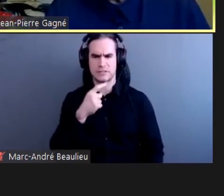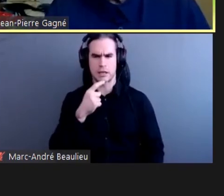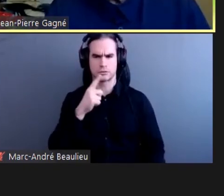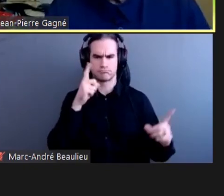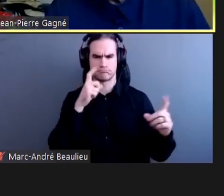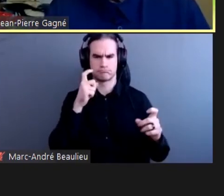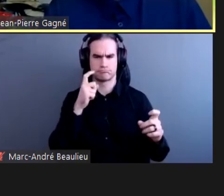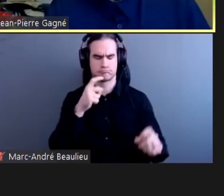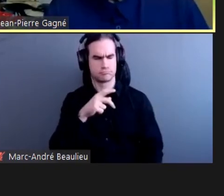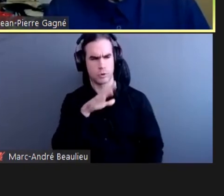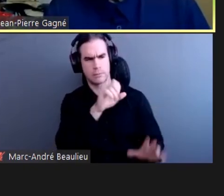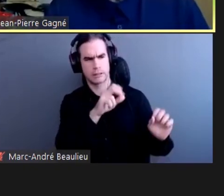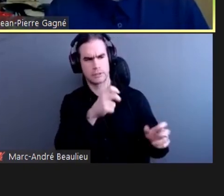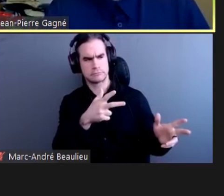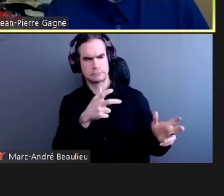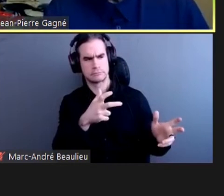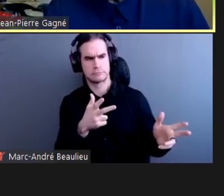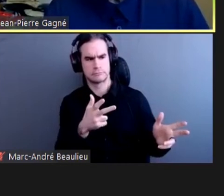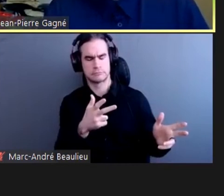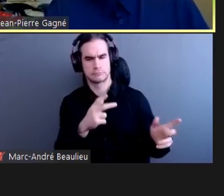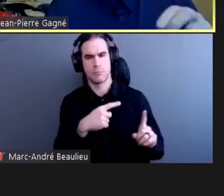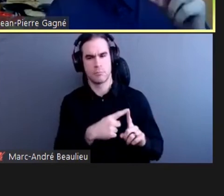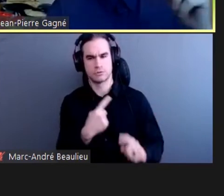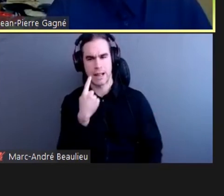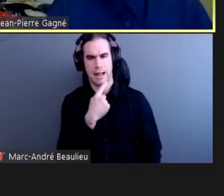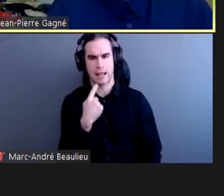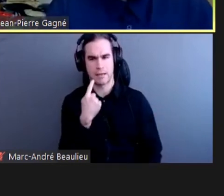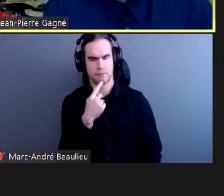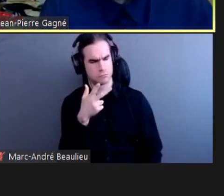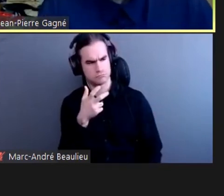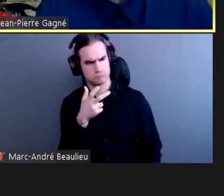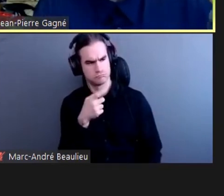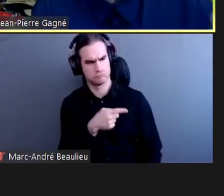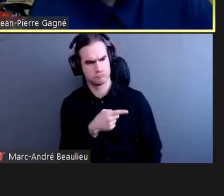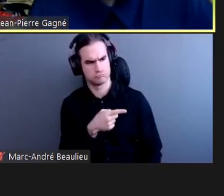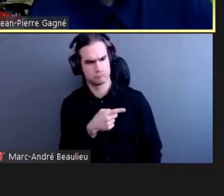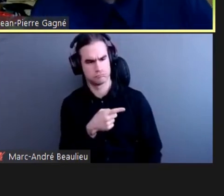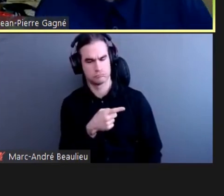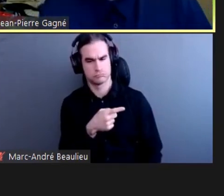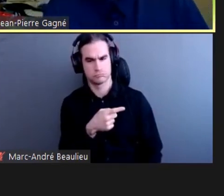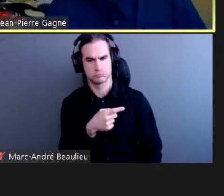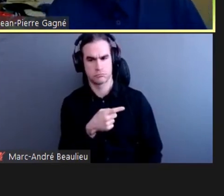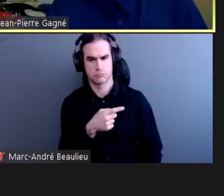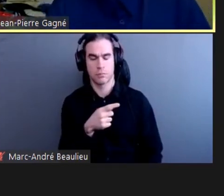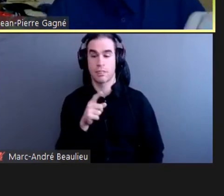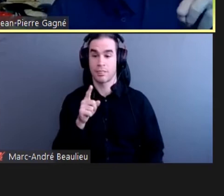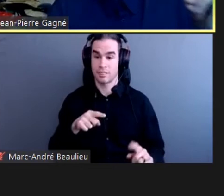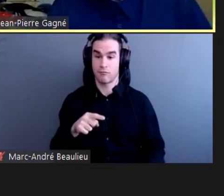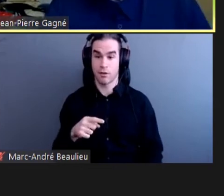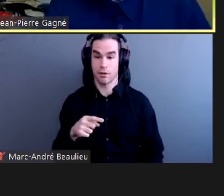de la personne qui nous parle et particulièrement sur les lèvres. Alors, qu'on sache, qu'on en soit conscient ou